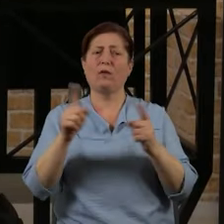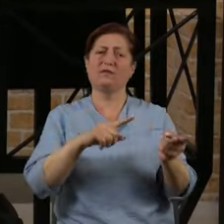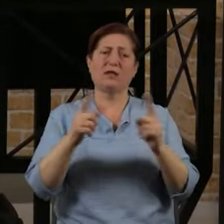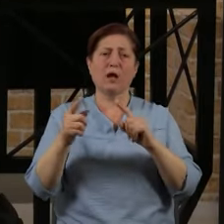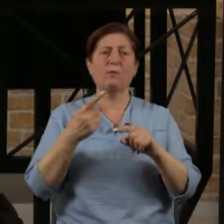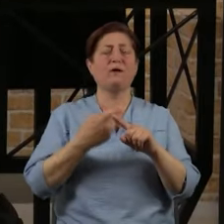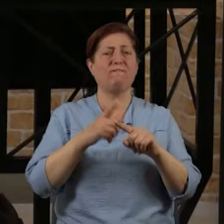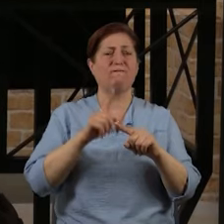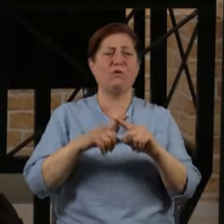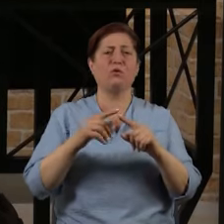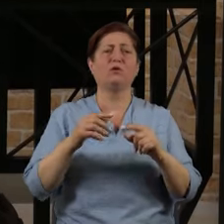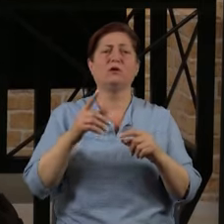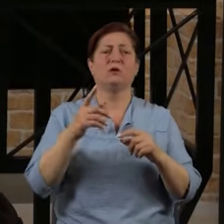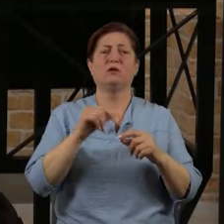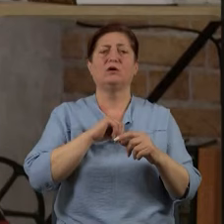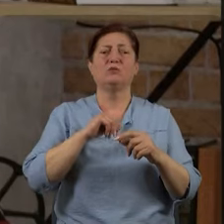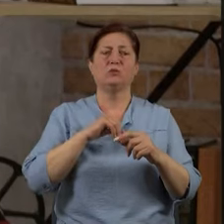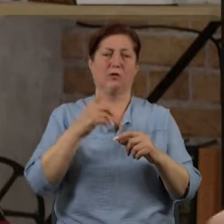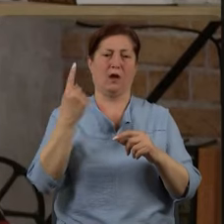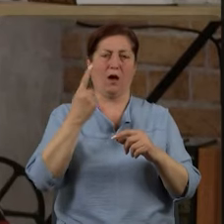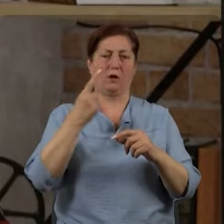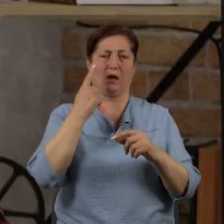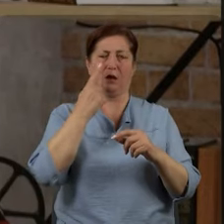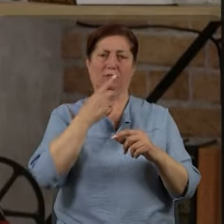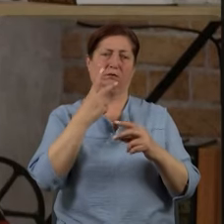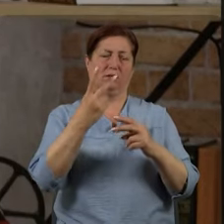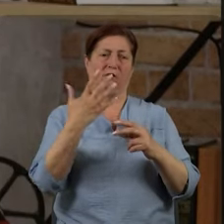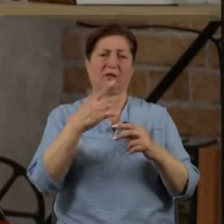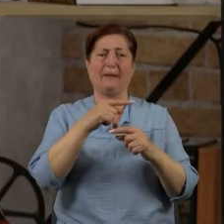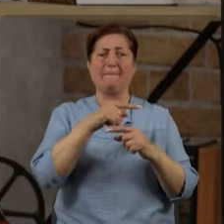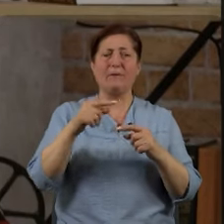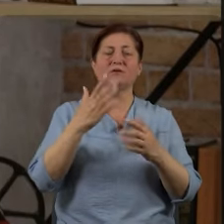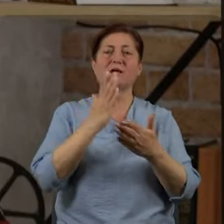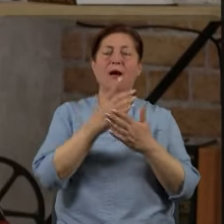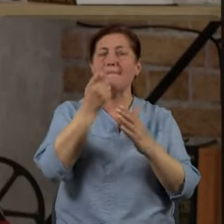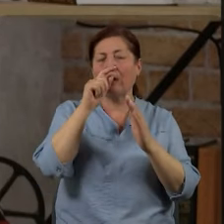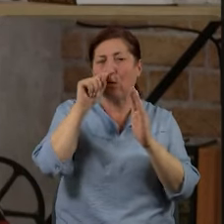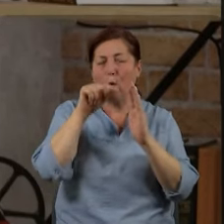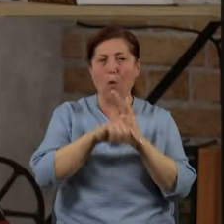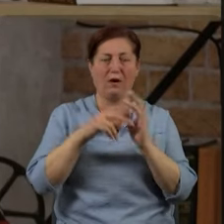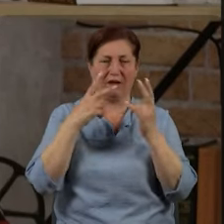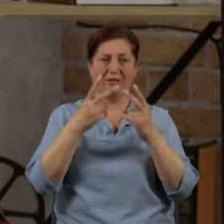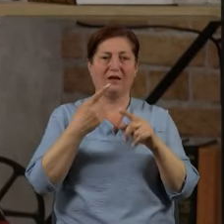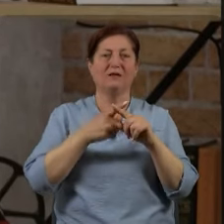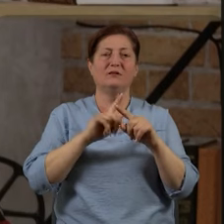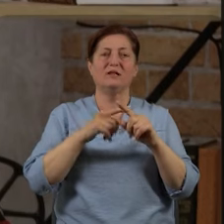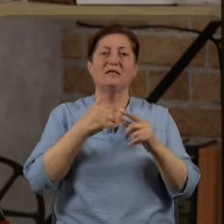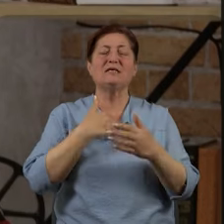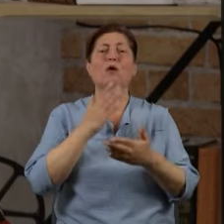է, որտեվ այնուամենայնիվ այդ առաջին հայացքի հատույթ հետը բացառենք, կարելի փոքր ավելի խորնենք, մենք այնուամենայնիվ